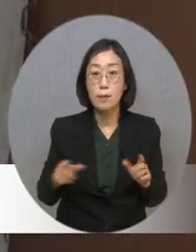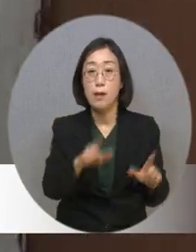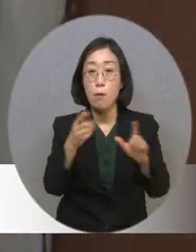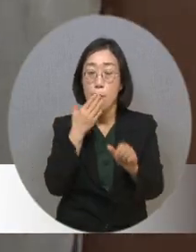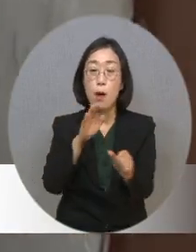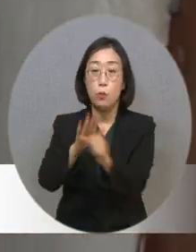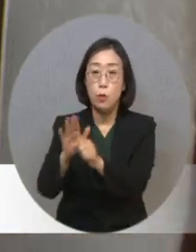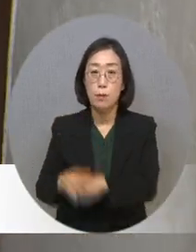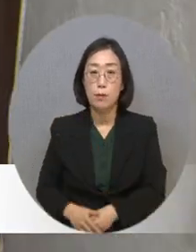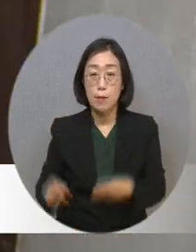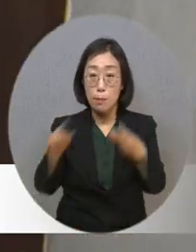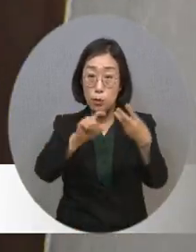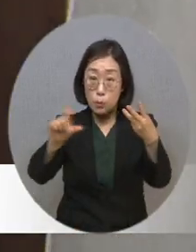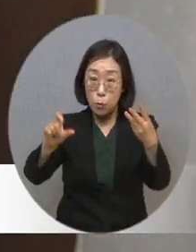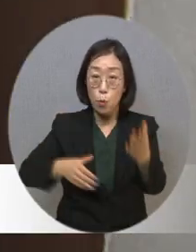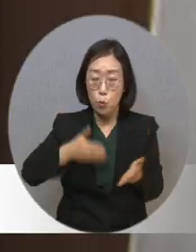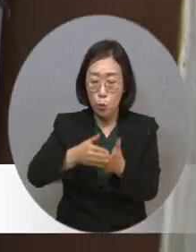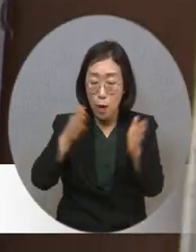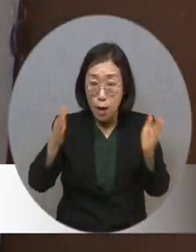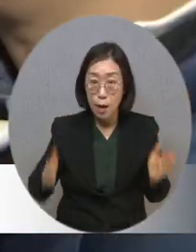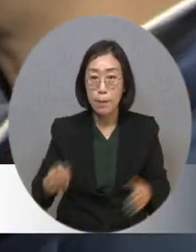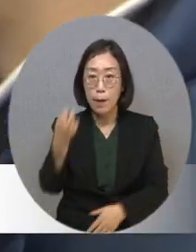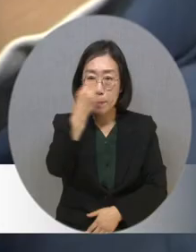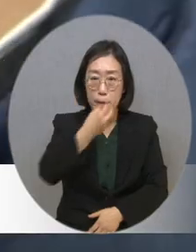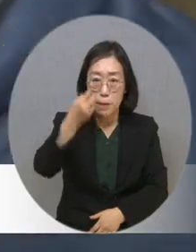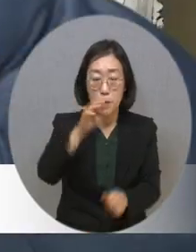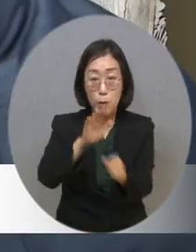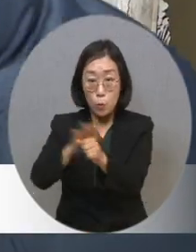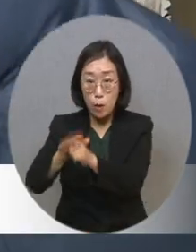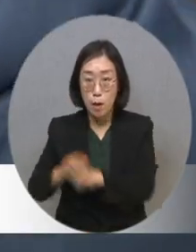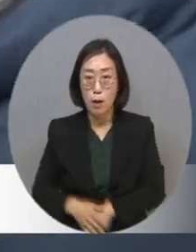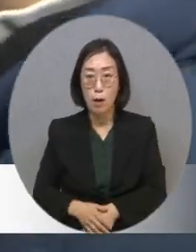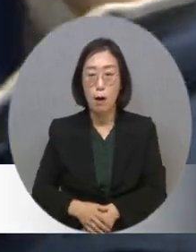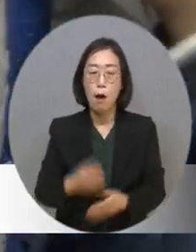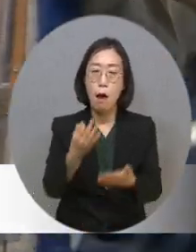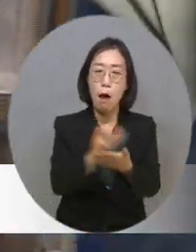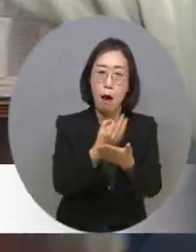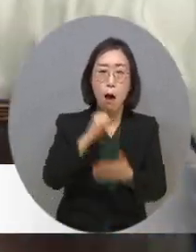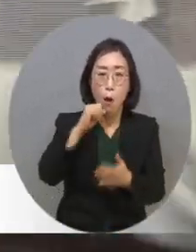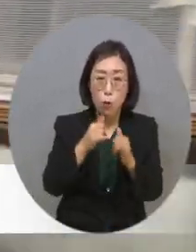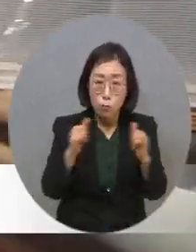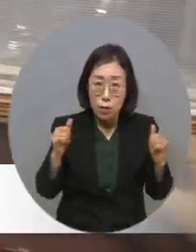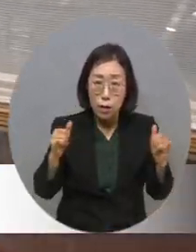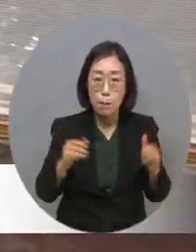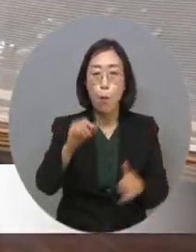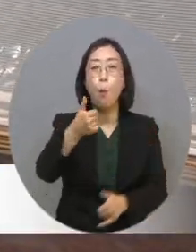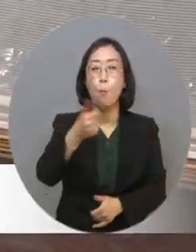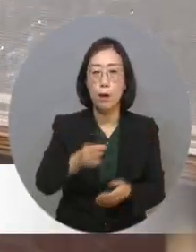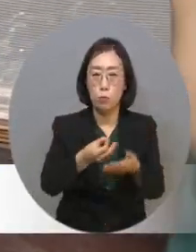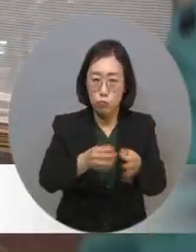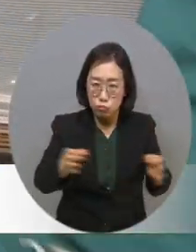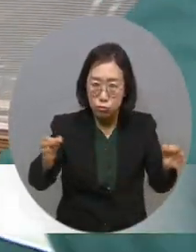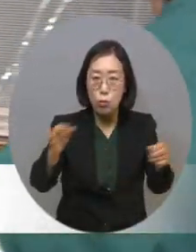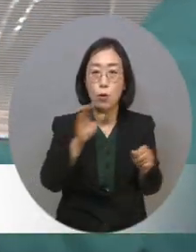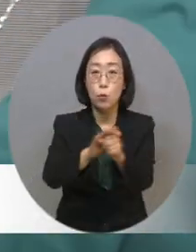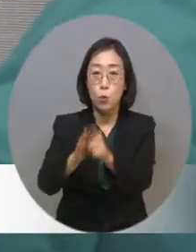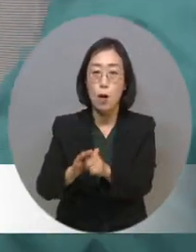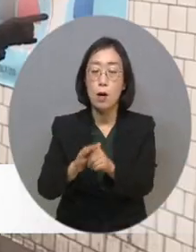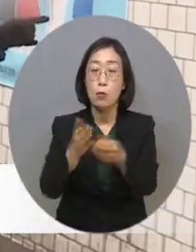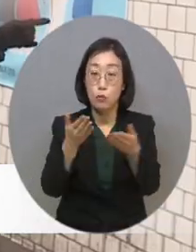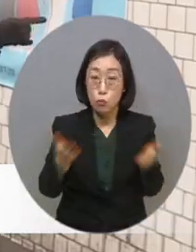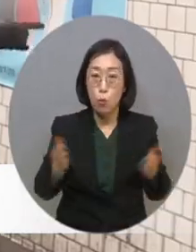15일까지 한파 종합대책을 가동해 저소득 취약계층 가구당 5만 원씩 월동 대책비